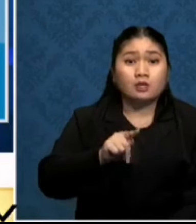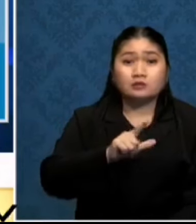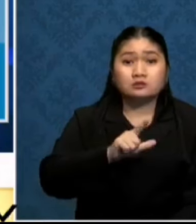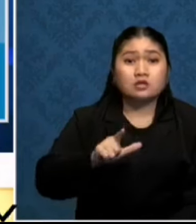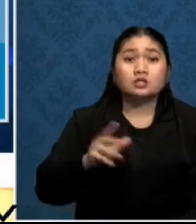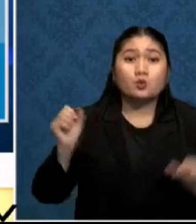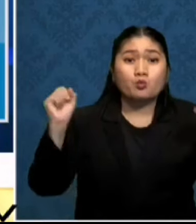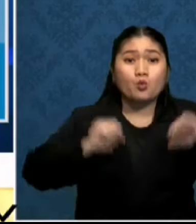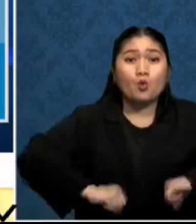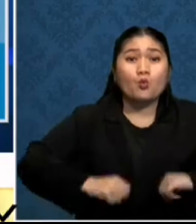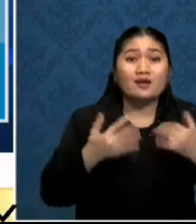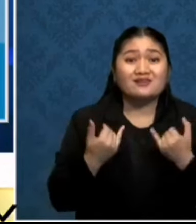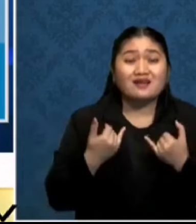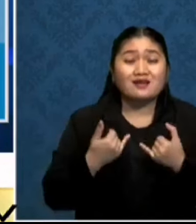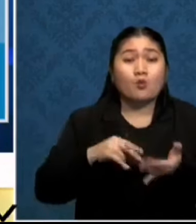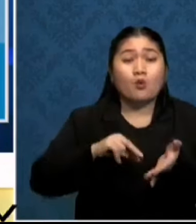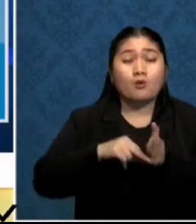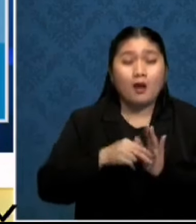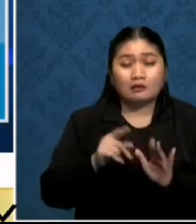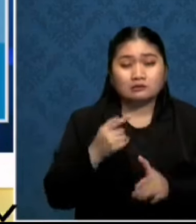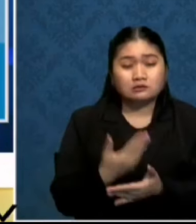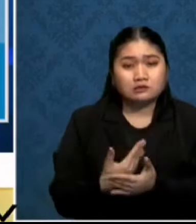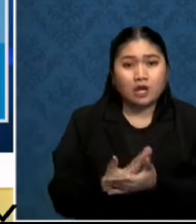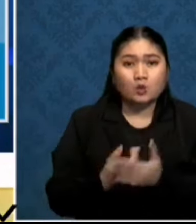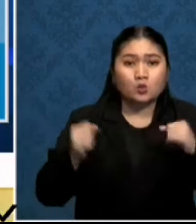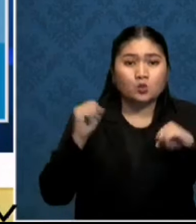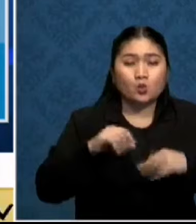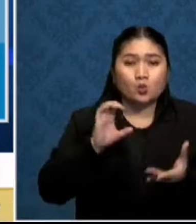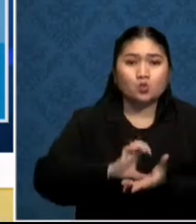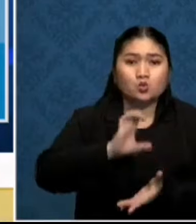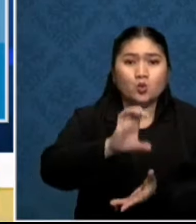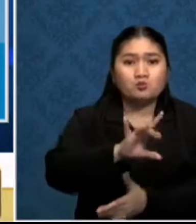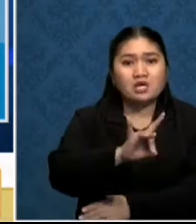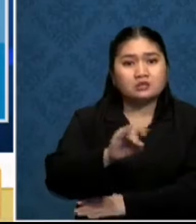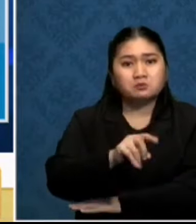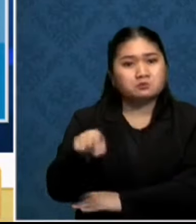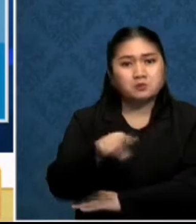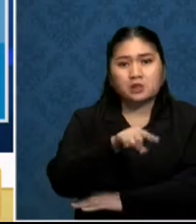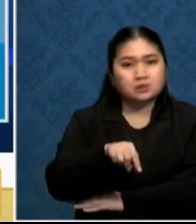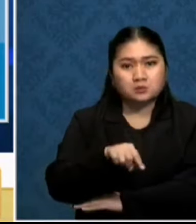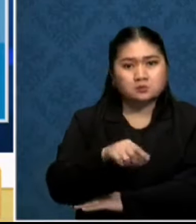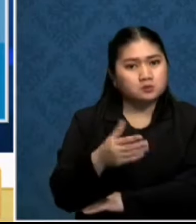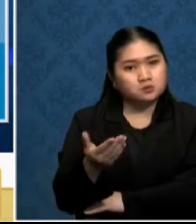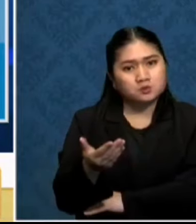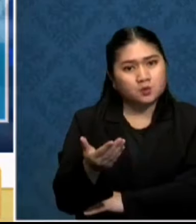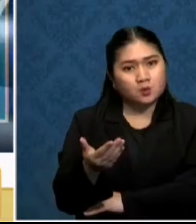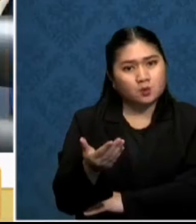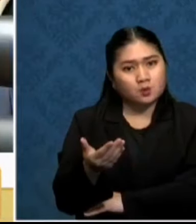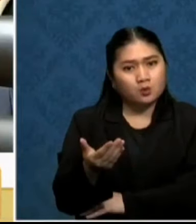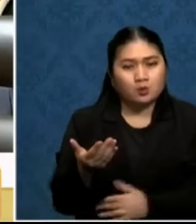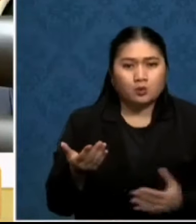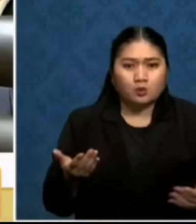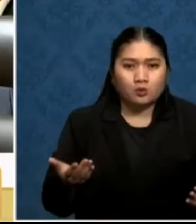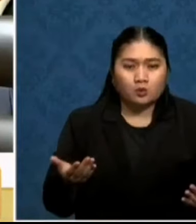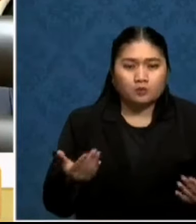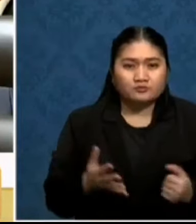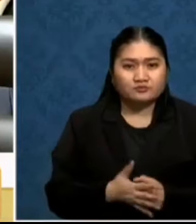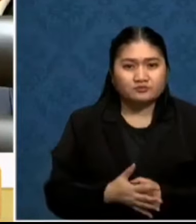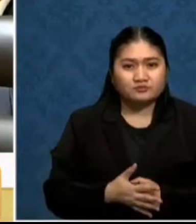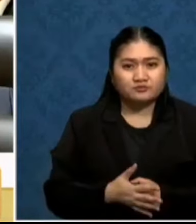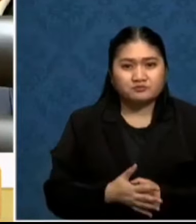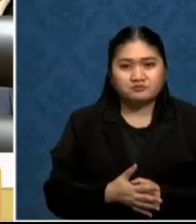นี้เท่ากับเงินลงทุนถึง80%นี่มันคาบ